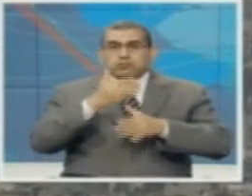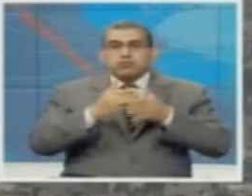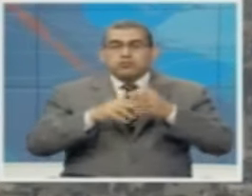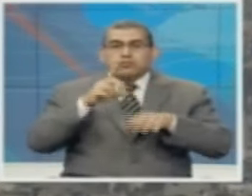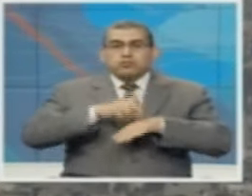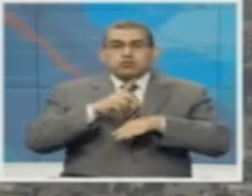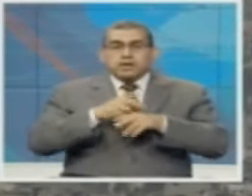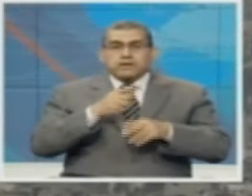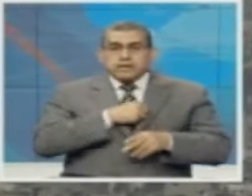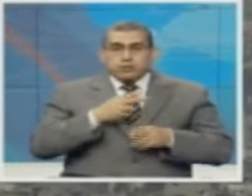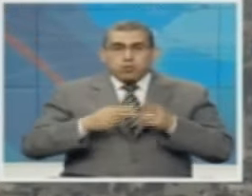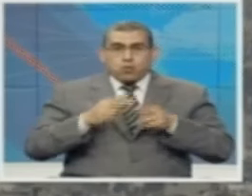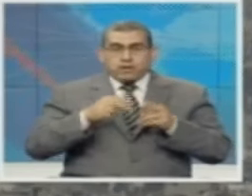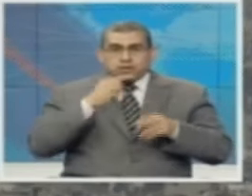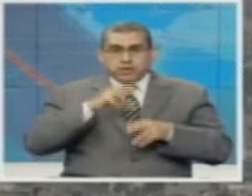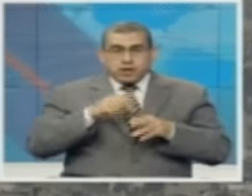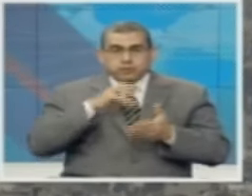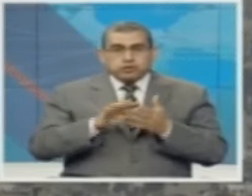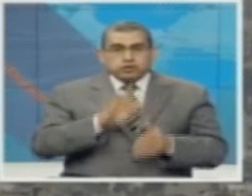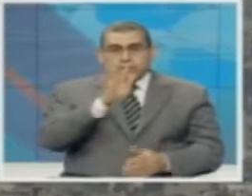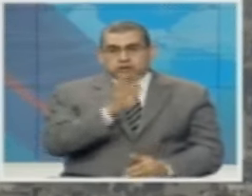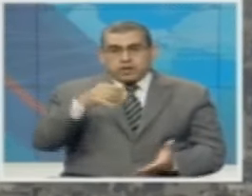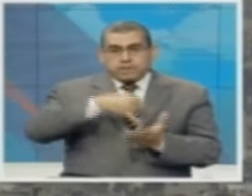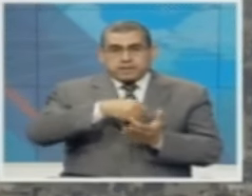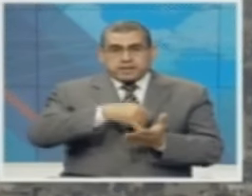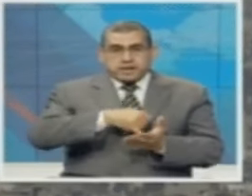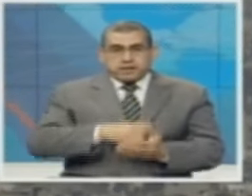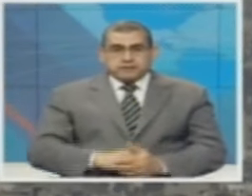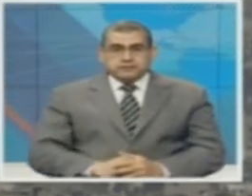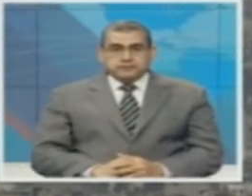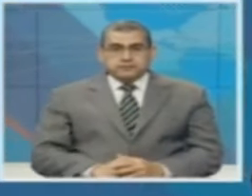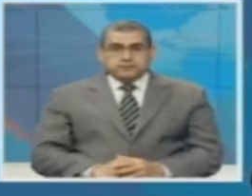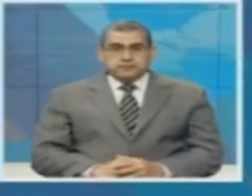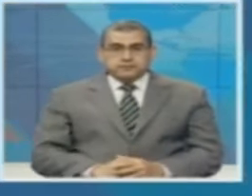مستشفى الكويتي ومناطق شمال شرقي المدينة.